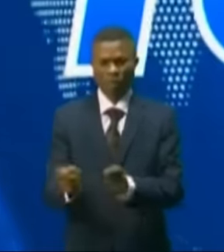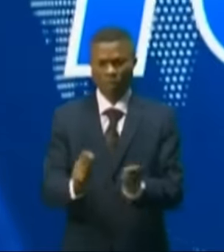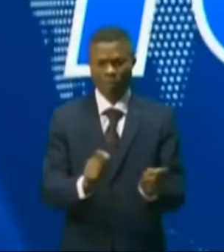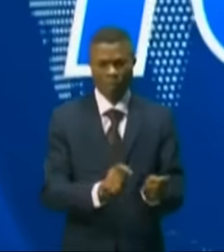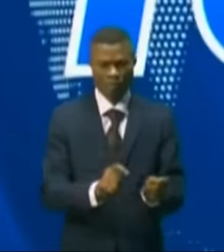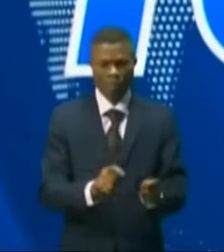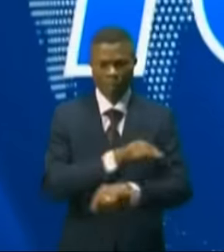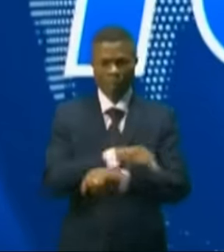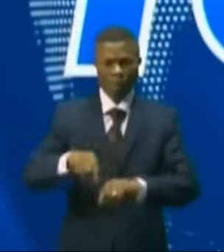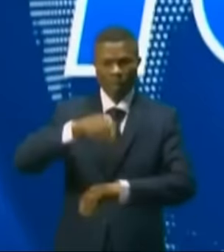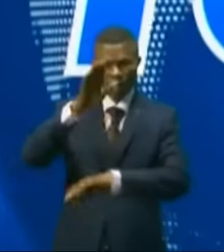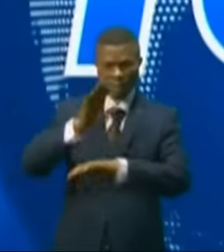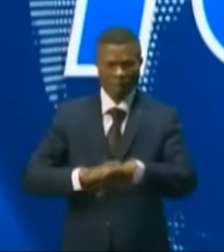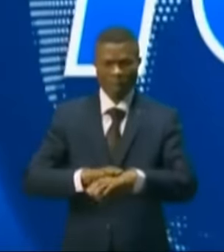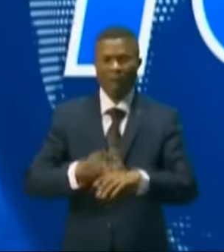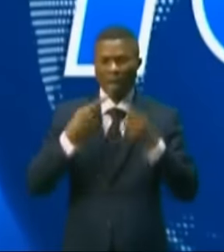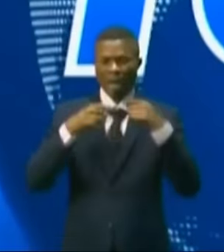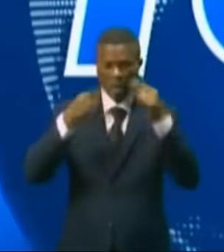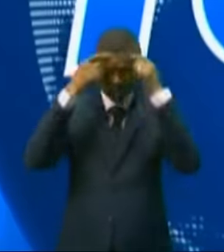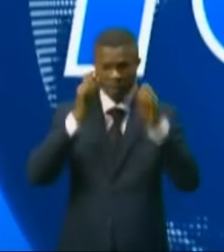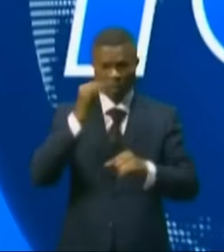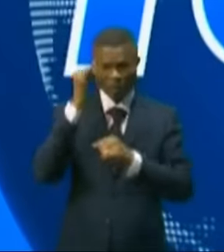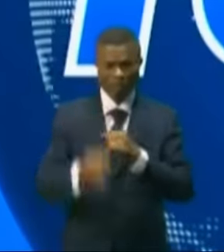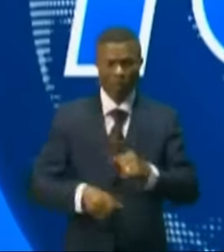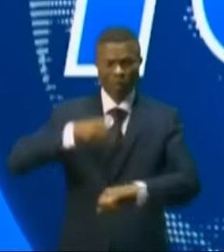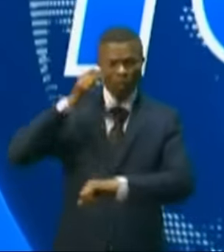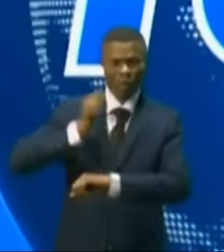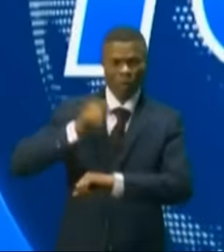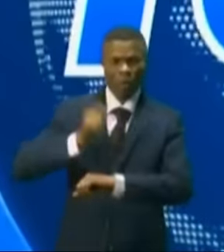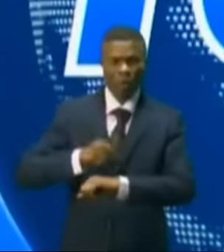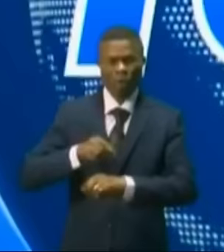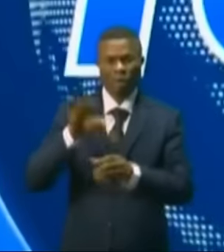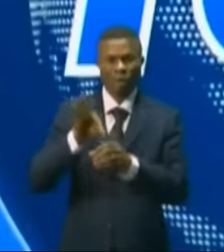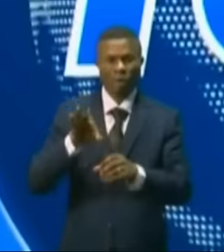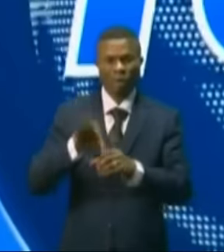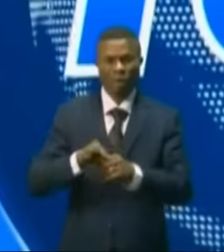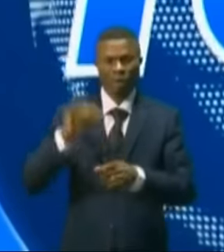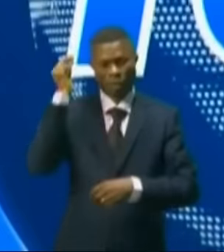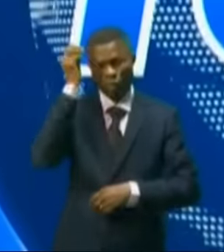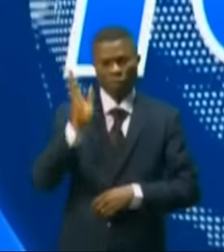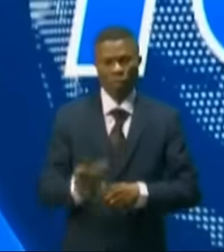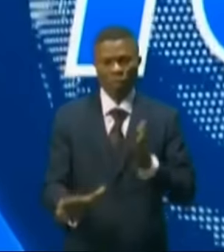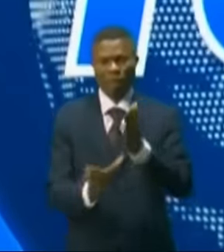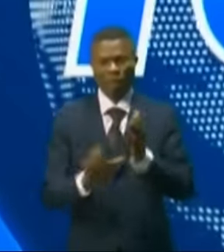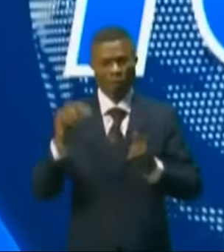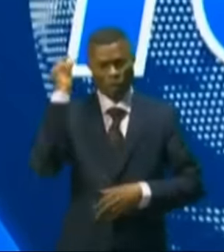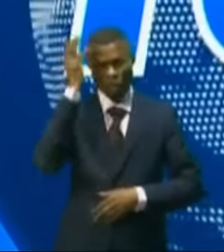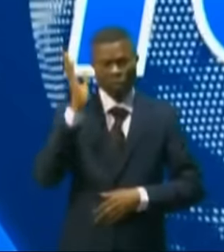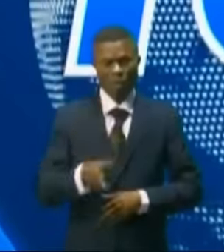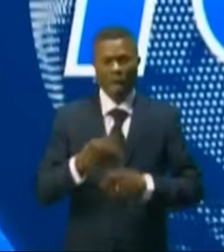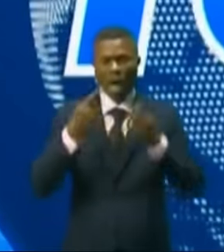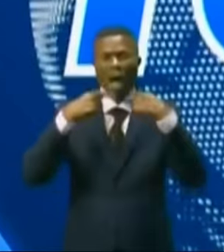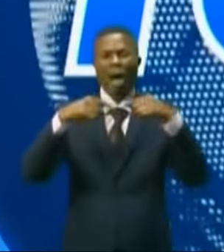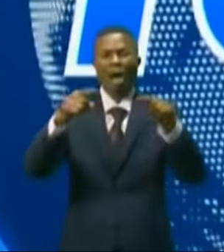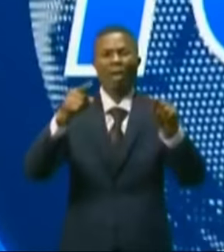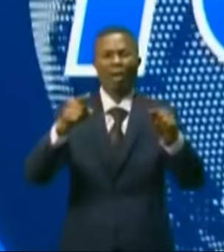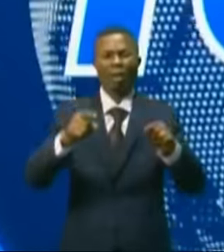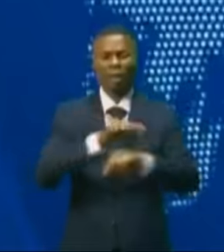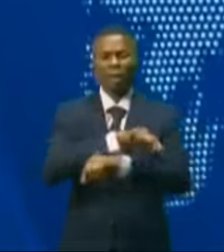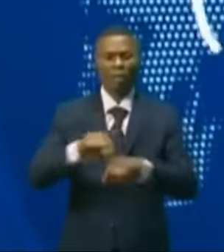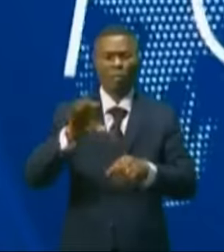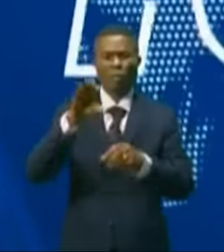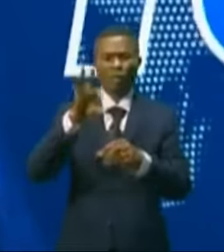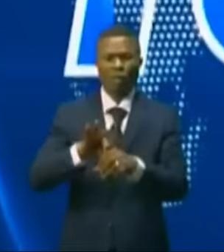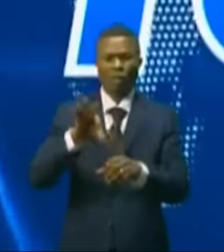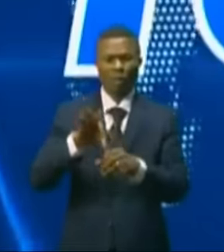Cour d'appel a prononcé son verdict pour les résultats définitifs des élections de gouverneurs et vice-gouverneurs proclamées par la CENI.